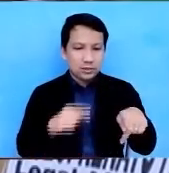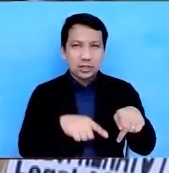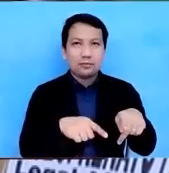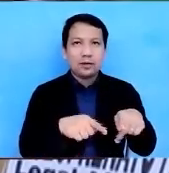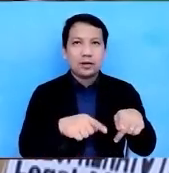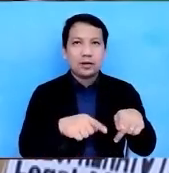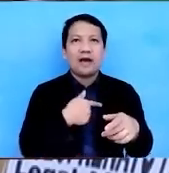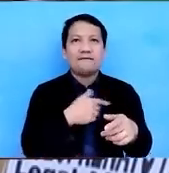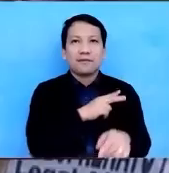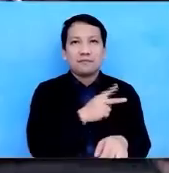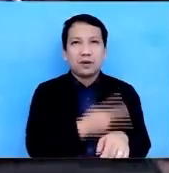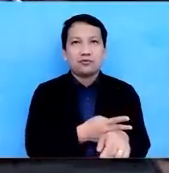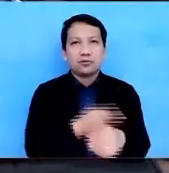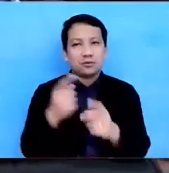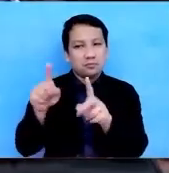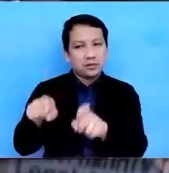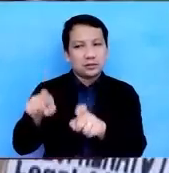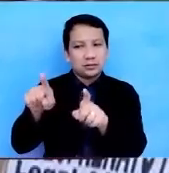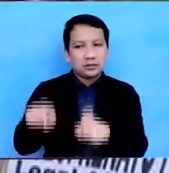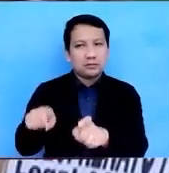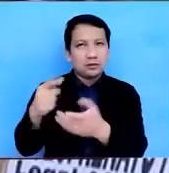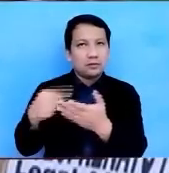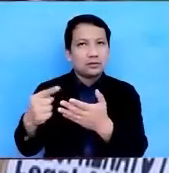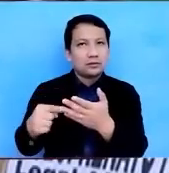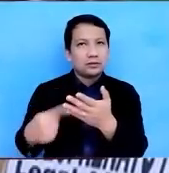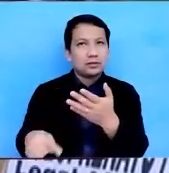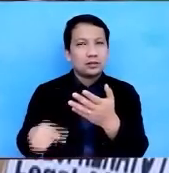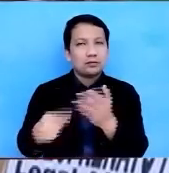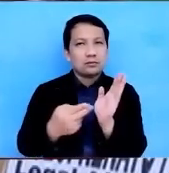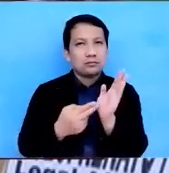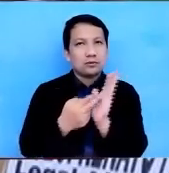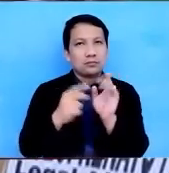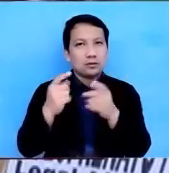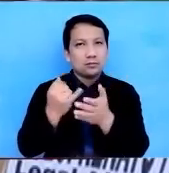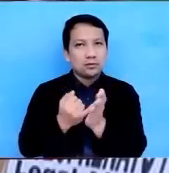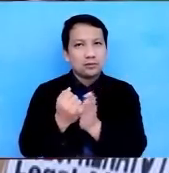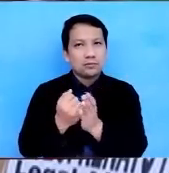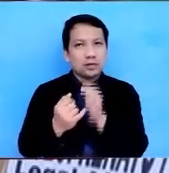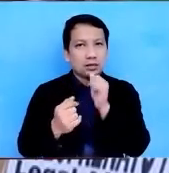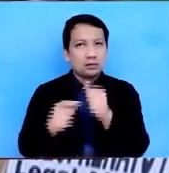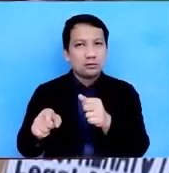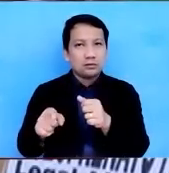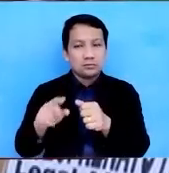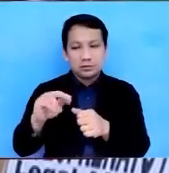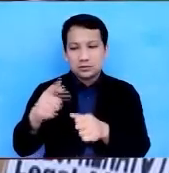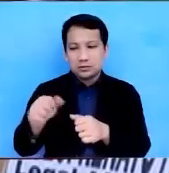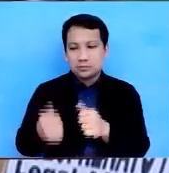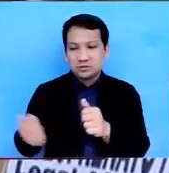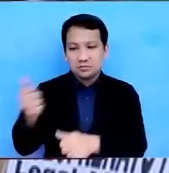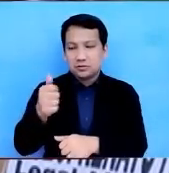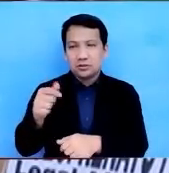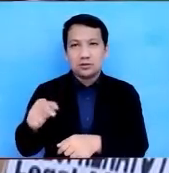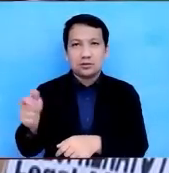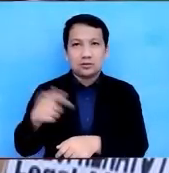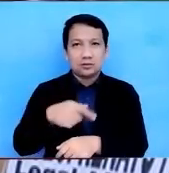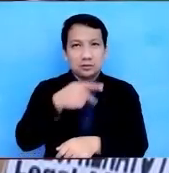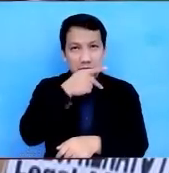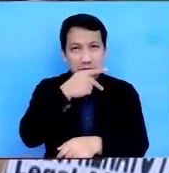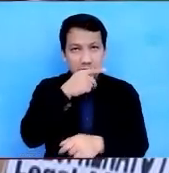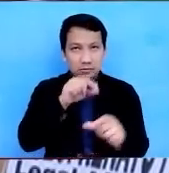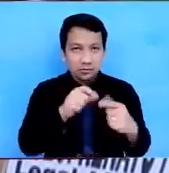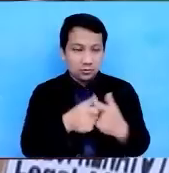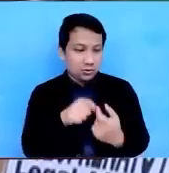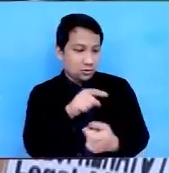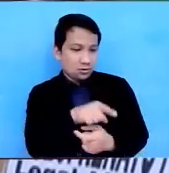integrity test, yung grid integrity test. At kung hindi ka pumasa kay NGCP, and he is the private sector telling,